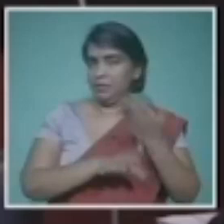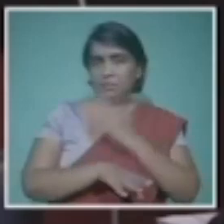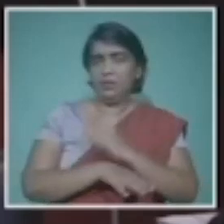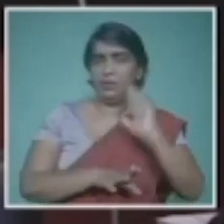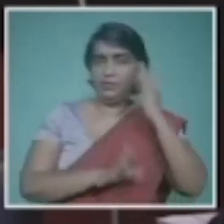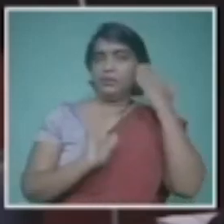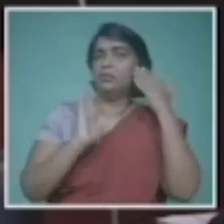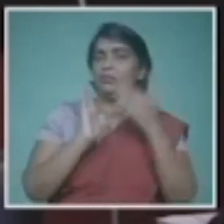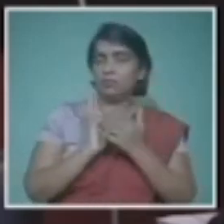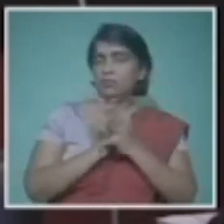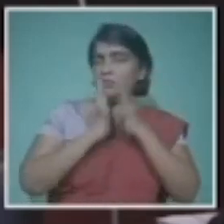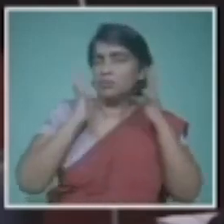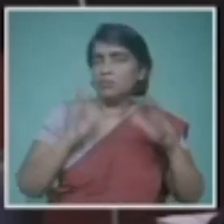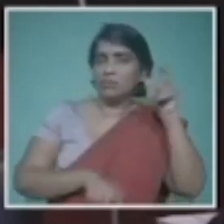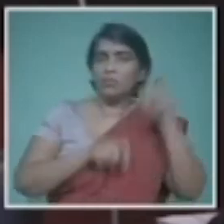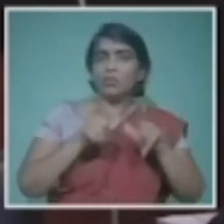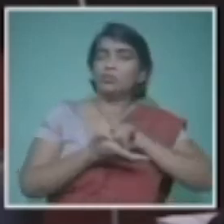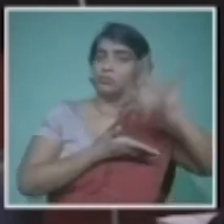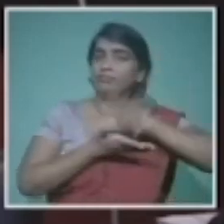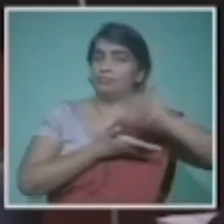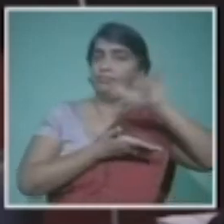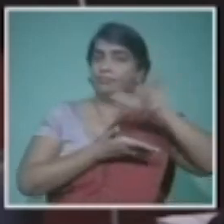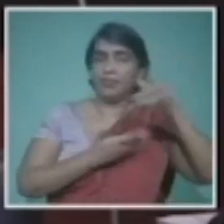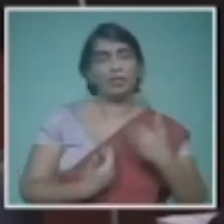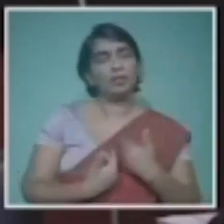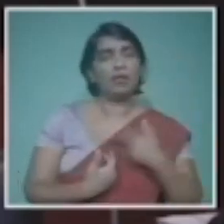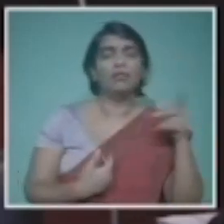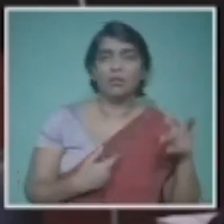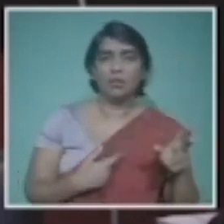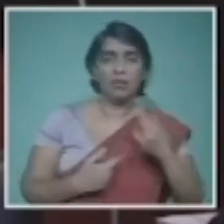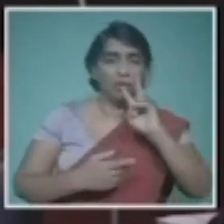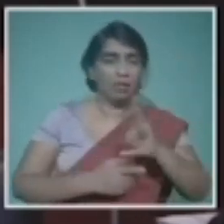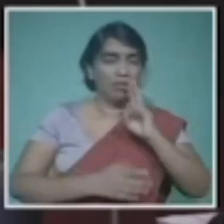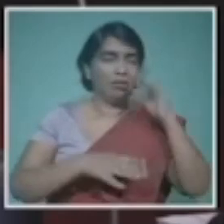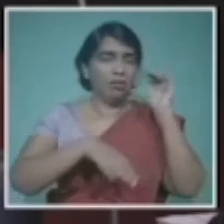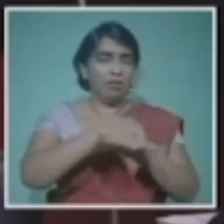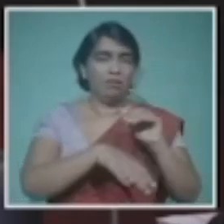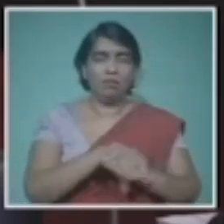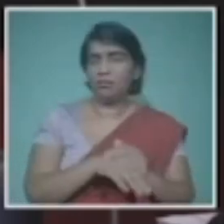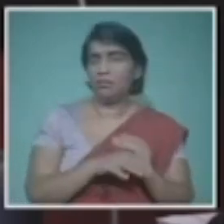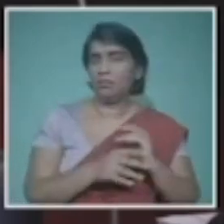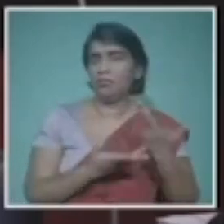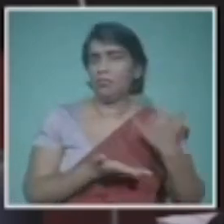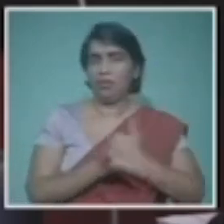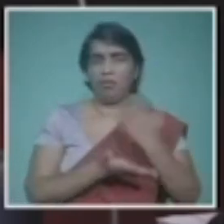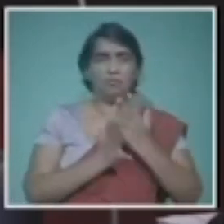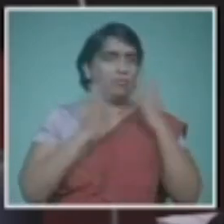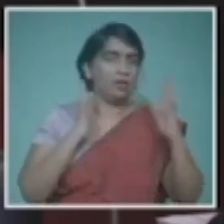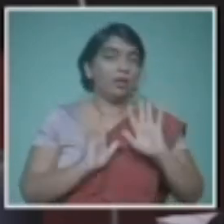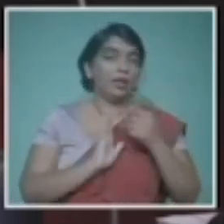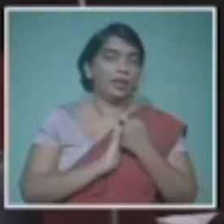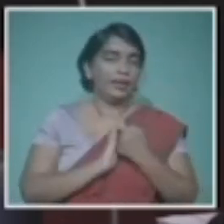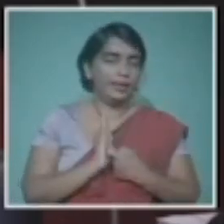මේක දක්වන්න වෙනවා. මොකද වැඩි දෙනෙක් විදේශ රැකියාවලට යන්න ලෑස්තිලා ඉන්නවා. එතකොට රැවටීම් වලට ලක් වෙන ප්‍රමාණය වැඩි වෙලා තියෙනවා.